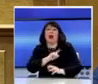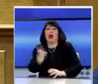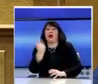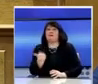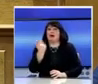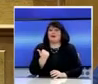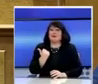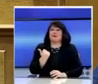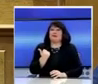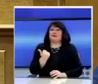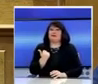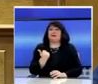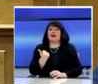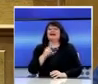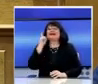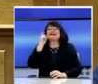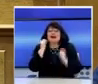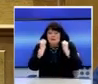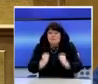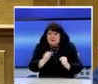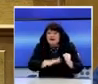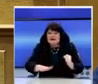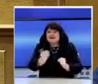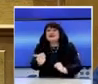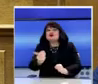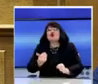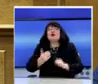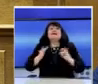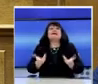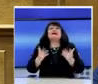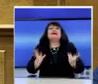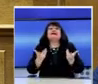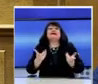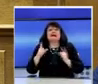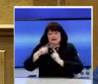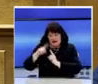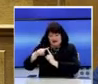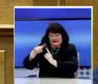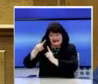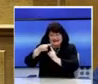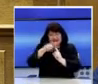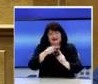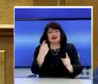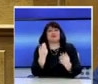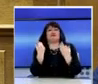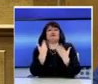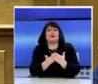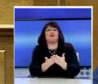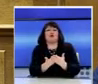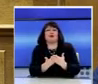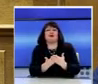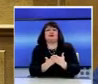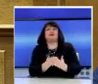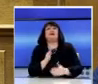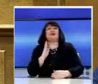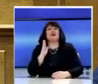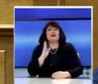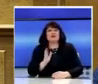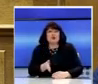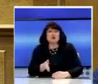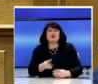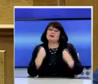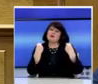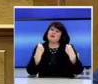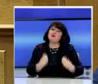σαφή εικόνα της επιδημιολογικής κατάστασης έγκαιρα, με μαζικά και αξιόπιστα τεστ, θα μπορούσαμε να είχαμε μια